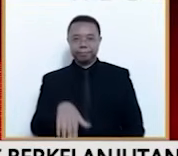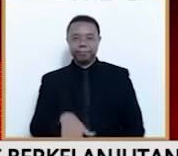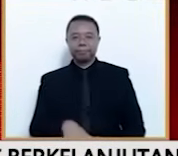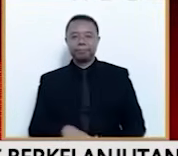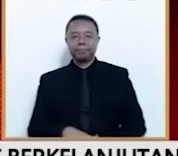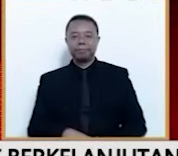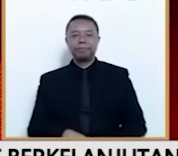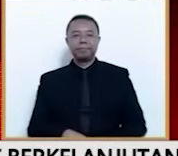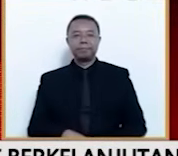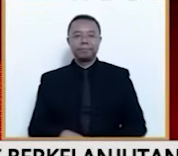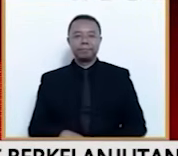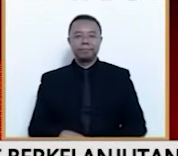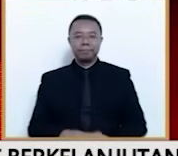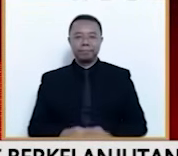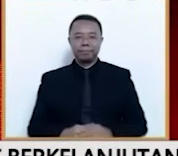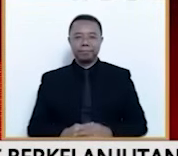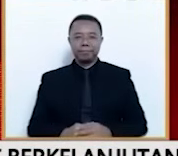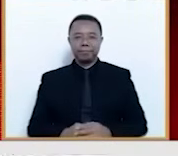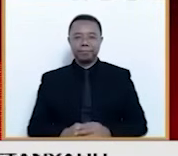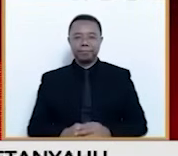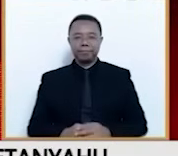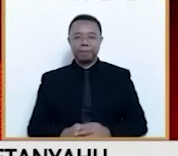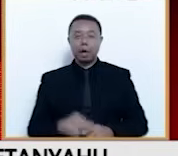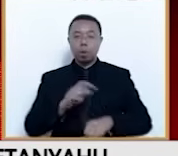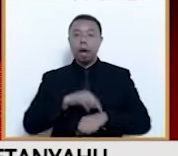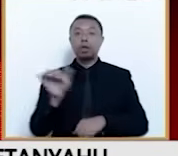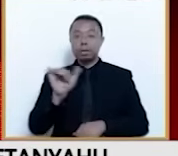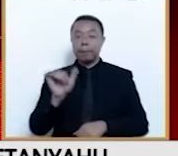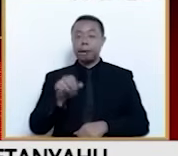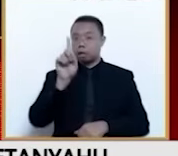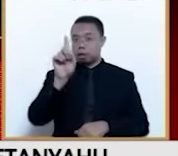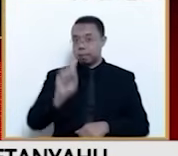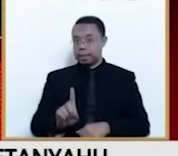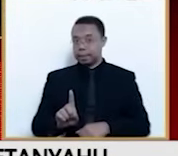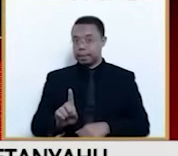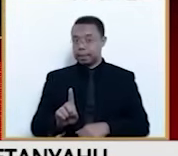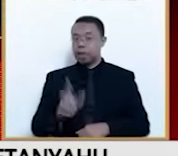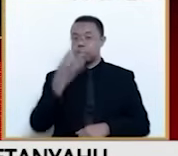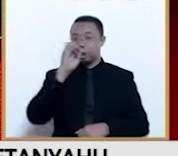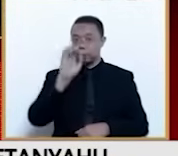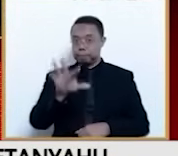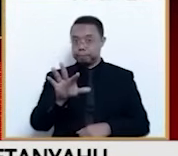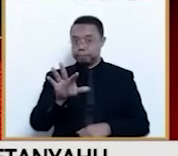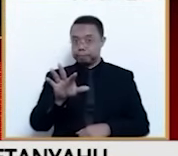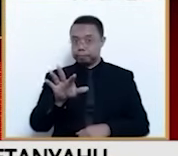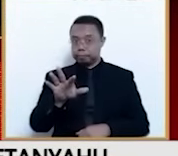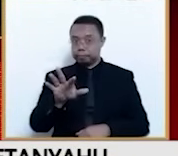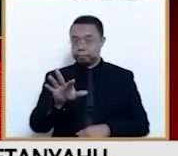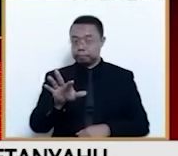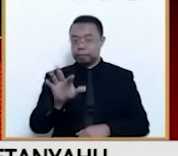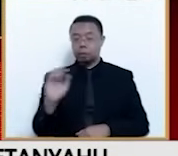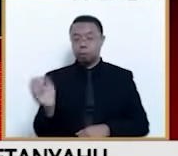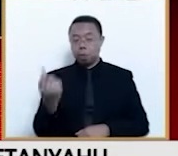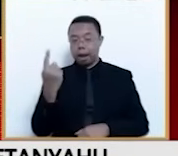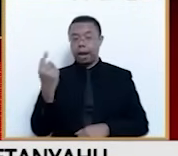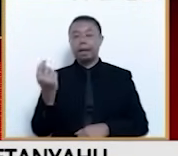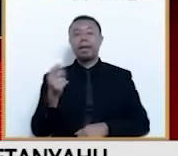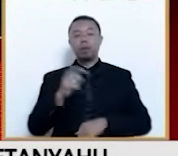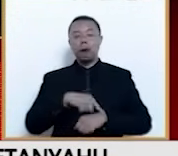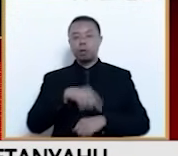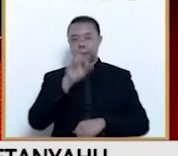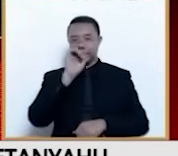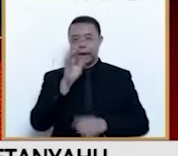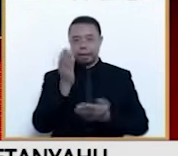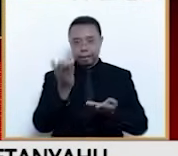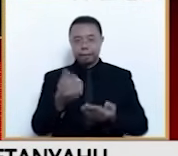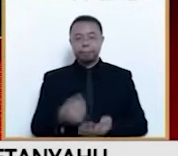jawaban dari calon wakil gubernur nomor urut 2. Waktunya sama Bapak, 1 menit untuk memberikan tanggapan dan akan dimulai sejak Bapak